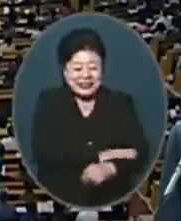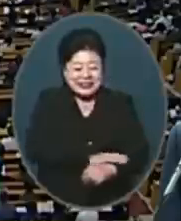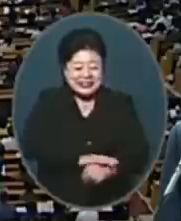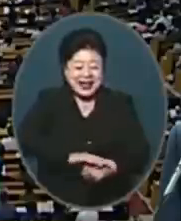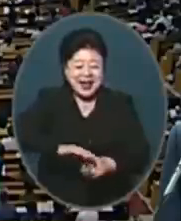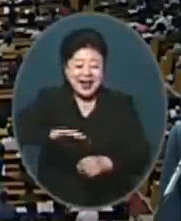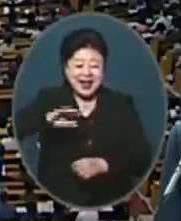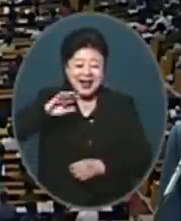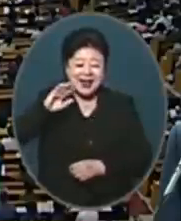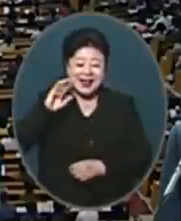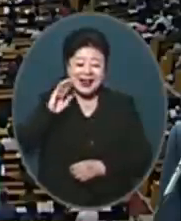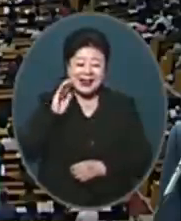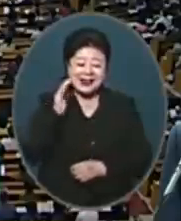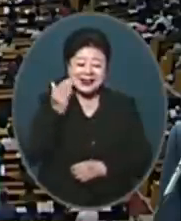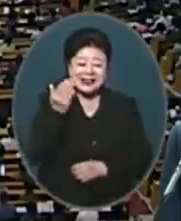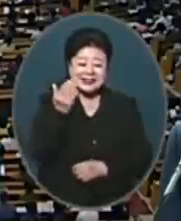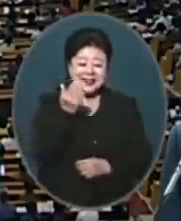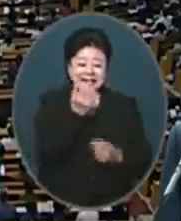영원히